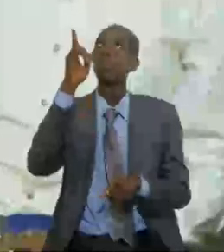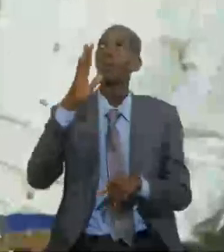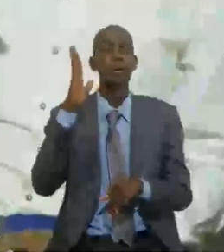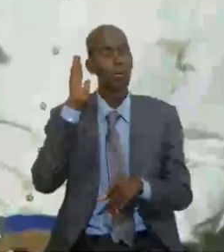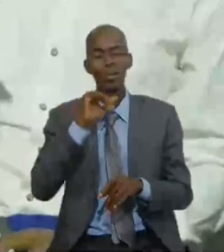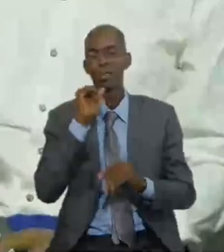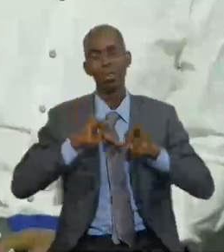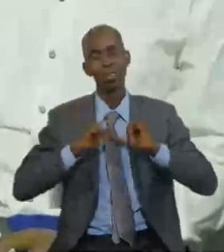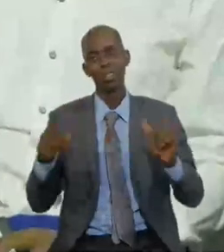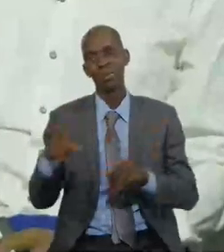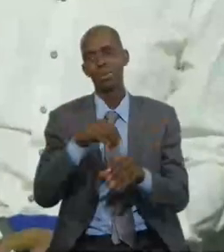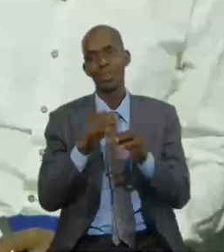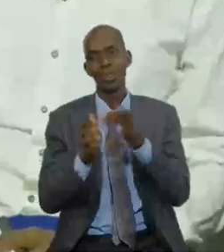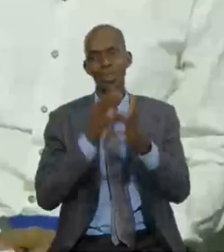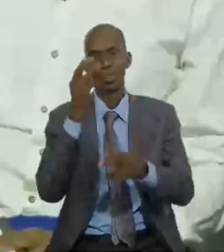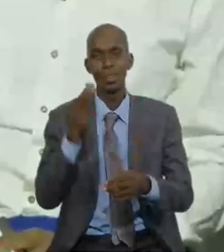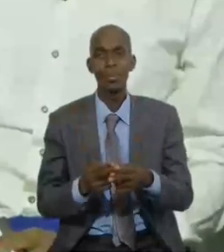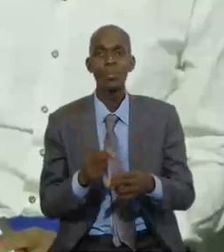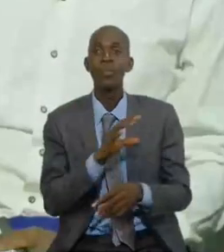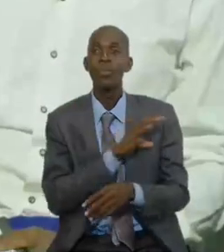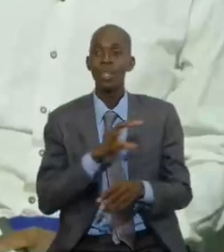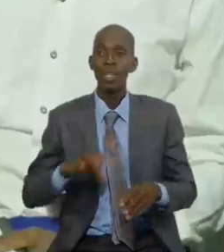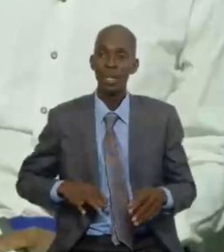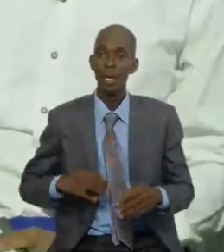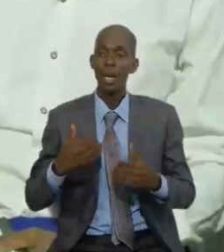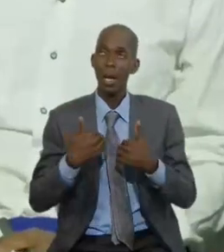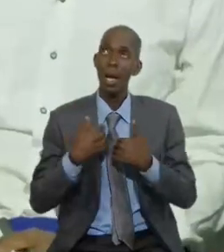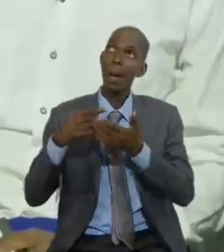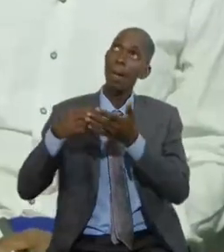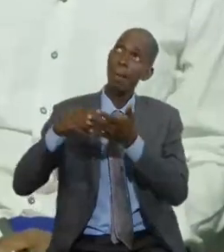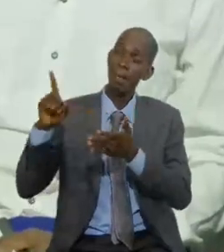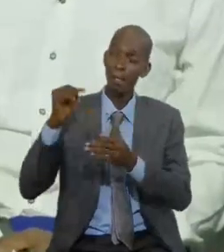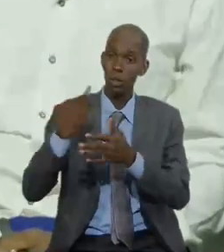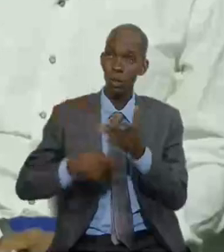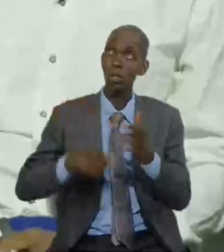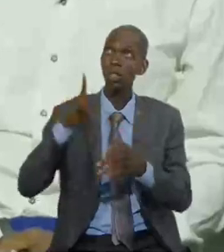soir Dieu ne va pas t'en priver